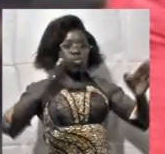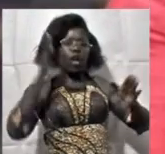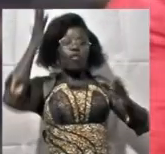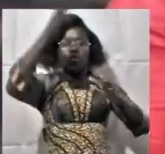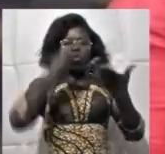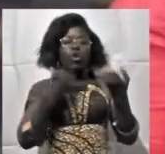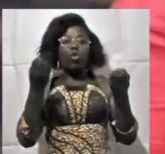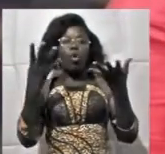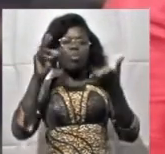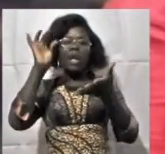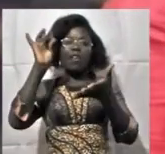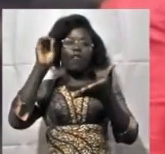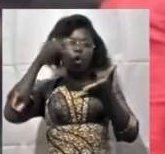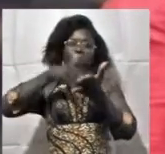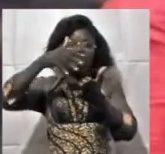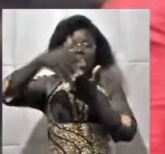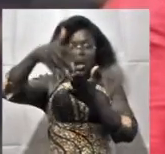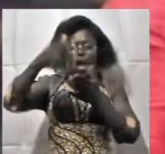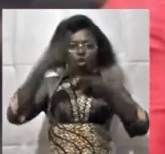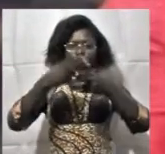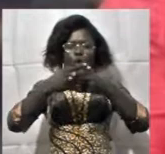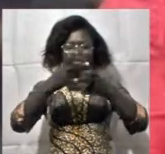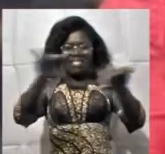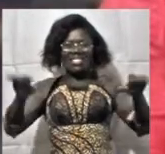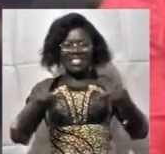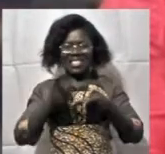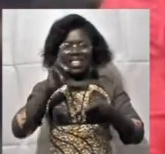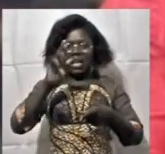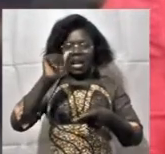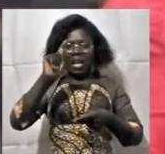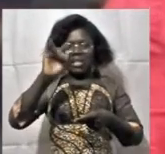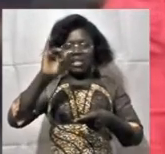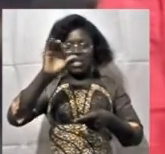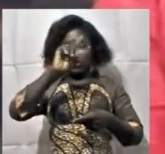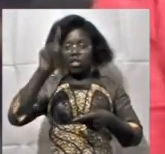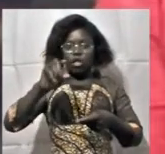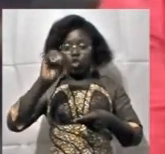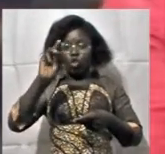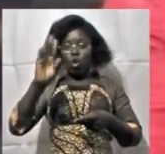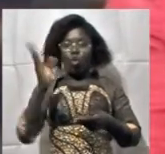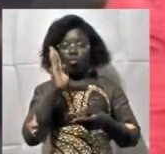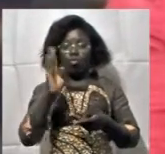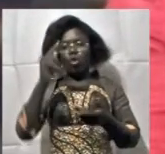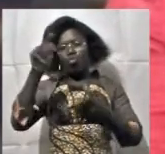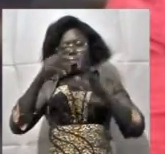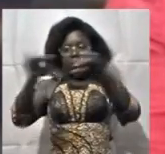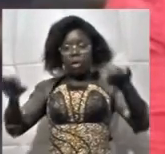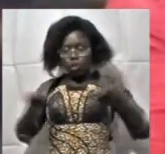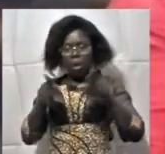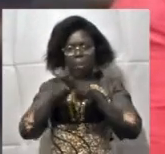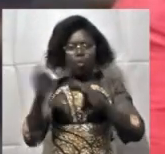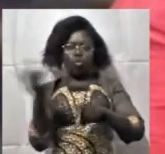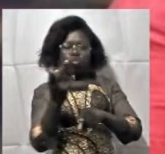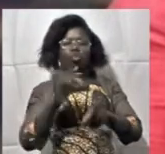et résidentiel du lac. Le complexe futuriste va coûter 80 milliards et va s'appeler Radisson